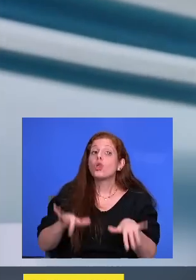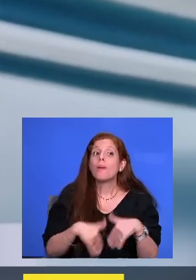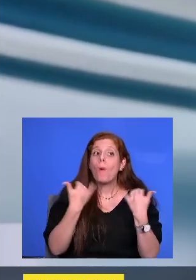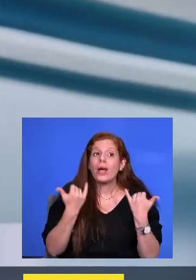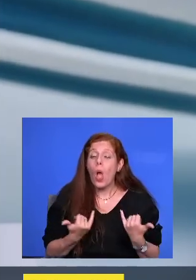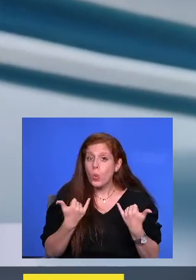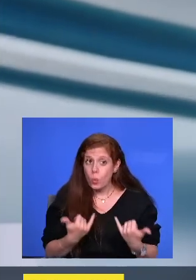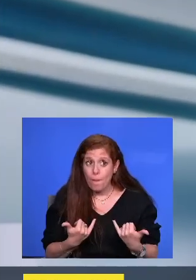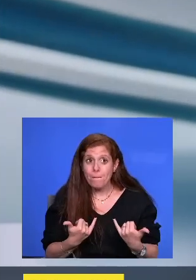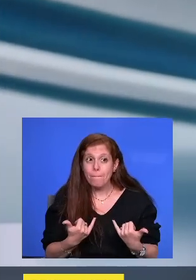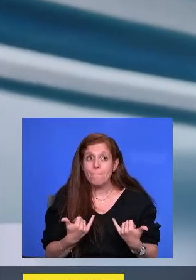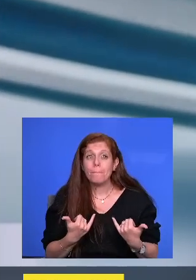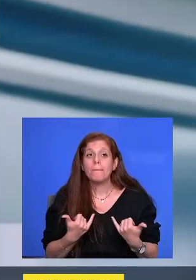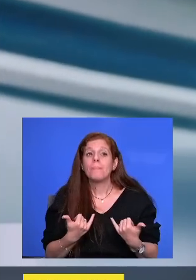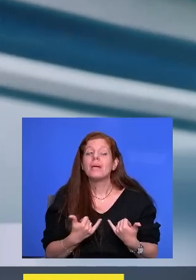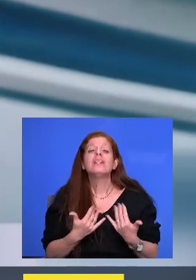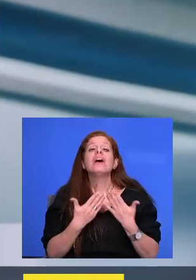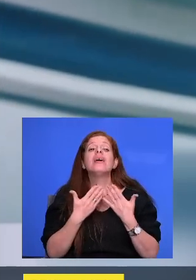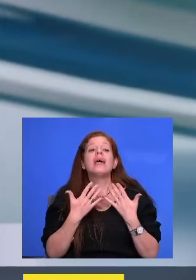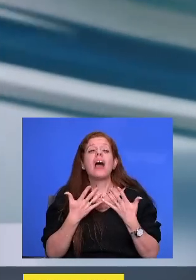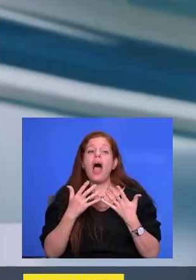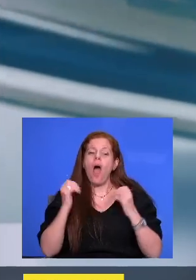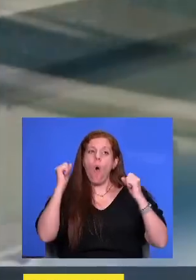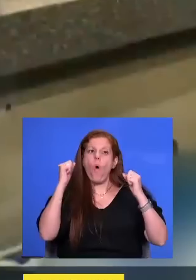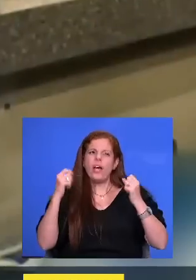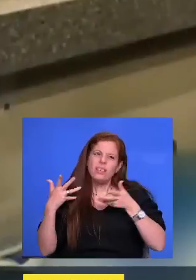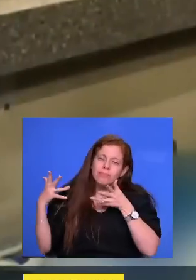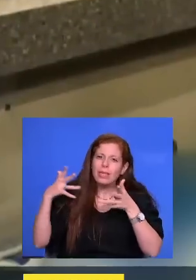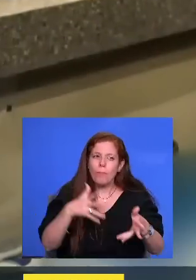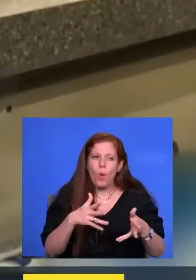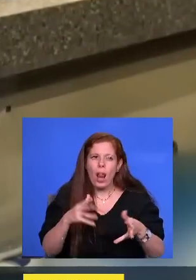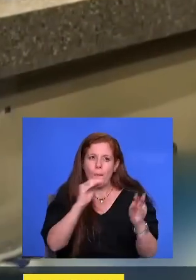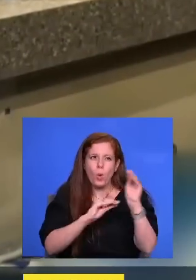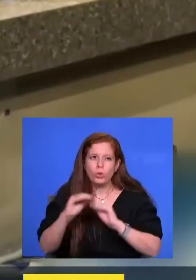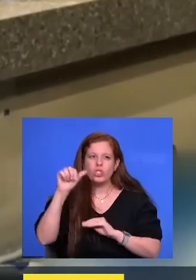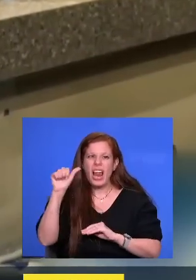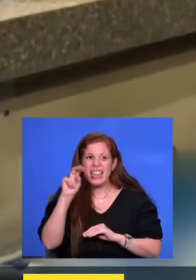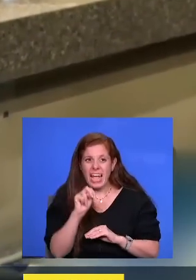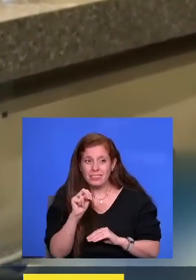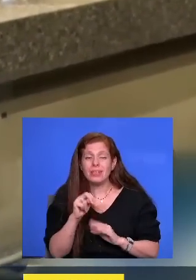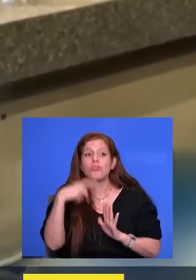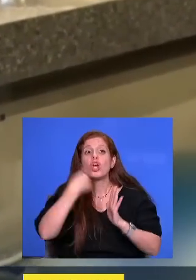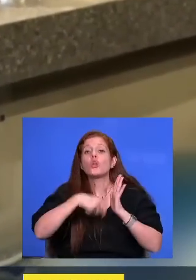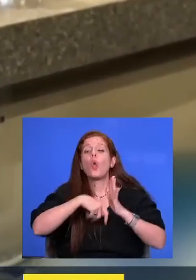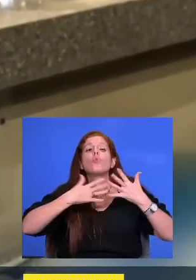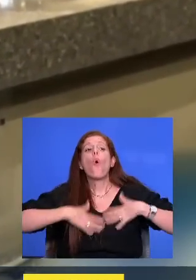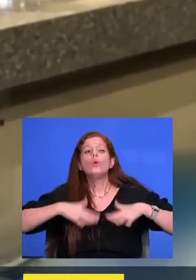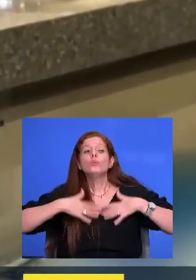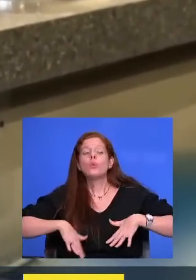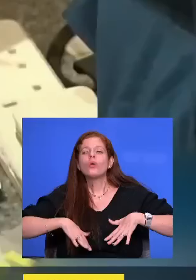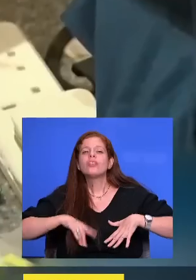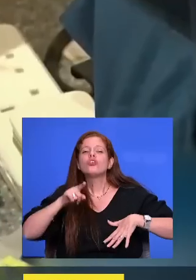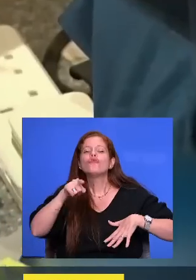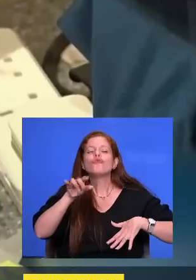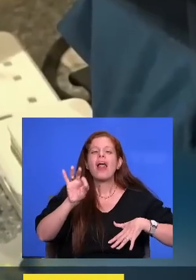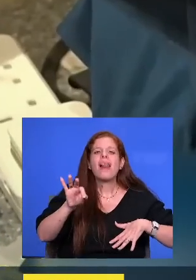صباح هذا اليوم اقبال كبير من جانب جماهير نادي النصر السعودي لشراء القميص الخاص